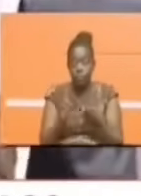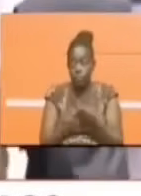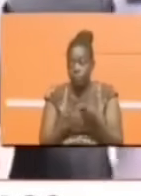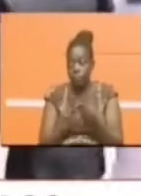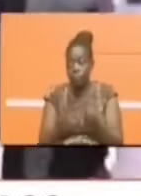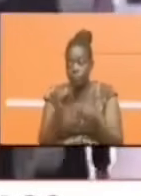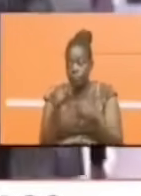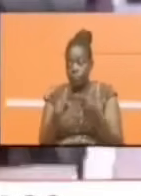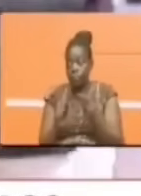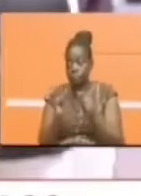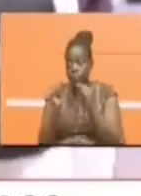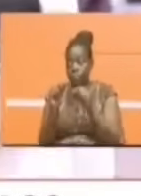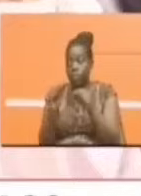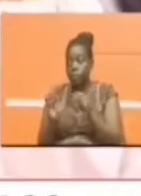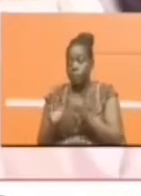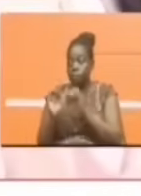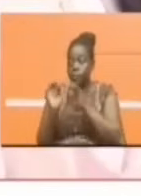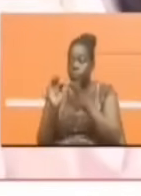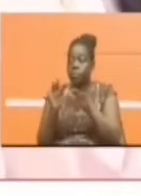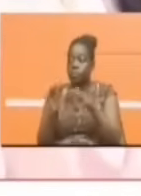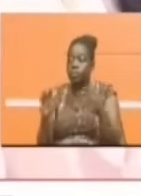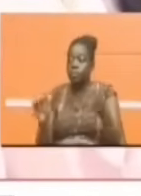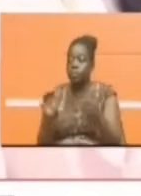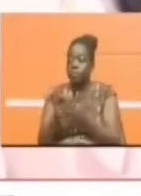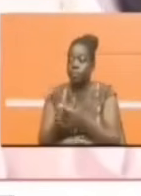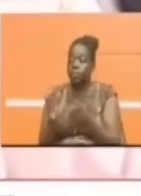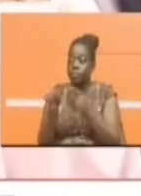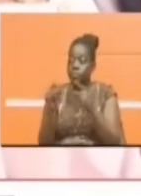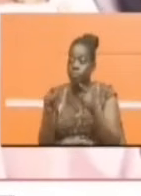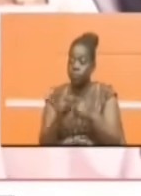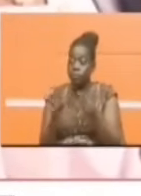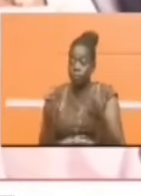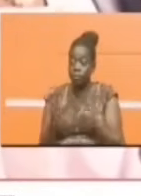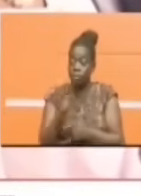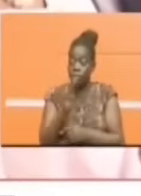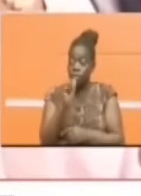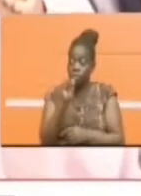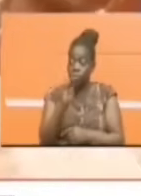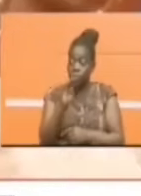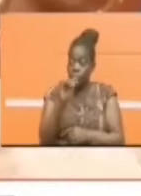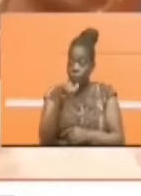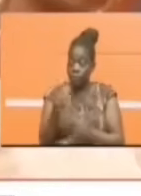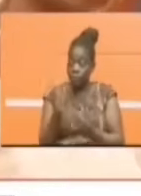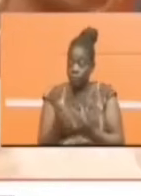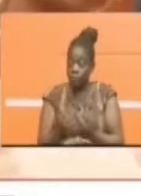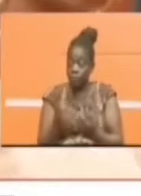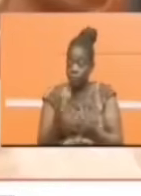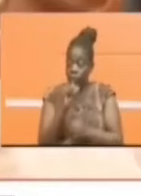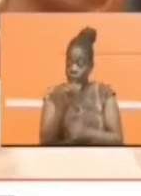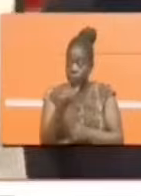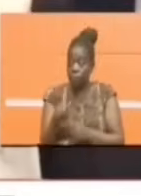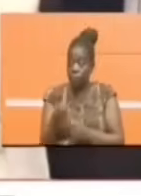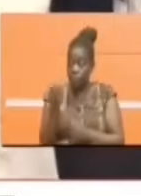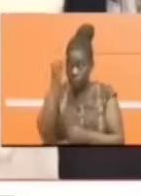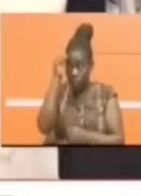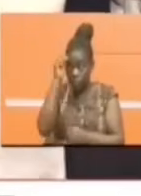on ne bajja ne bakuŋŋaanako. Abafumbo ab'enjawulo okuli Kyagulanyi ne mukyala we bawadde bannaabwe